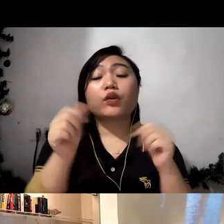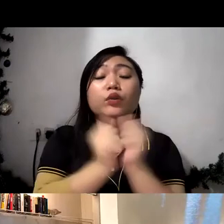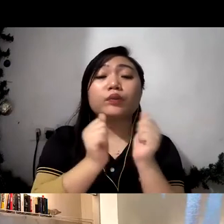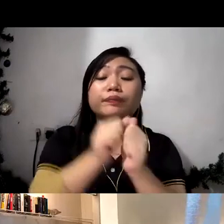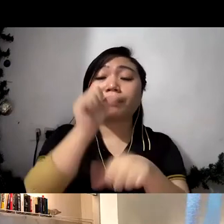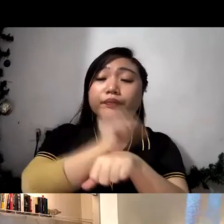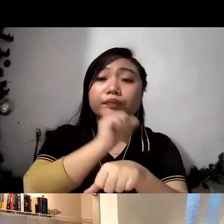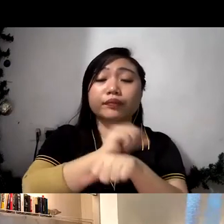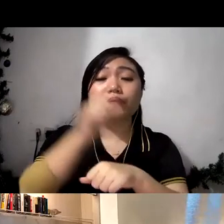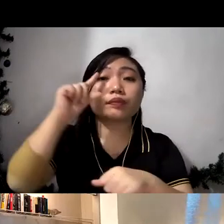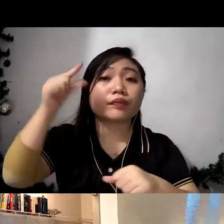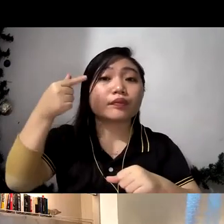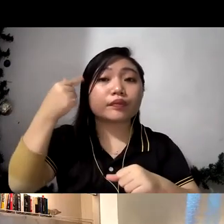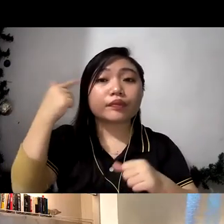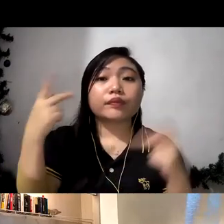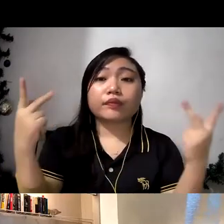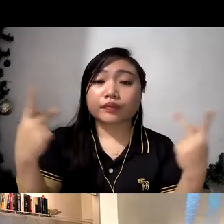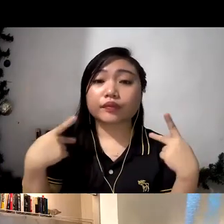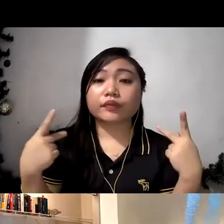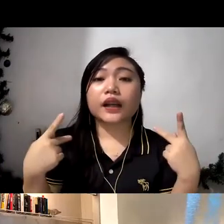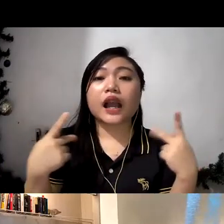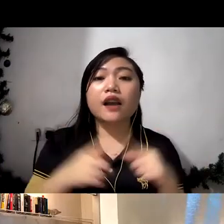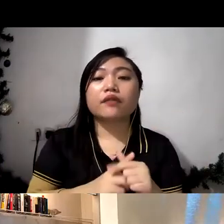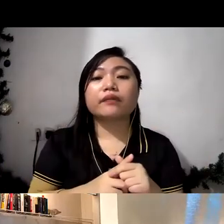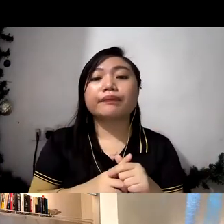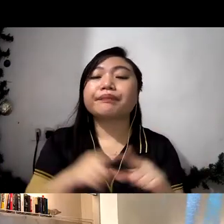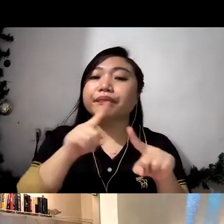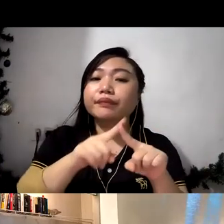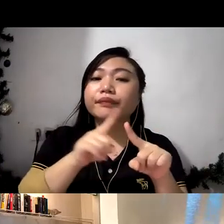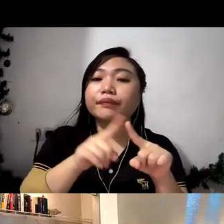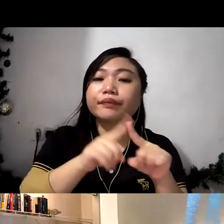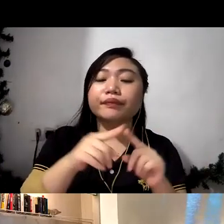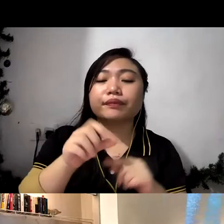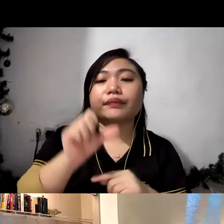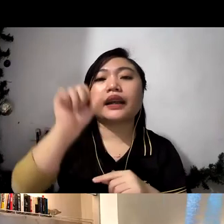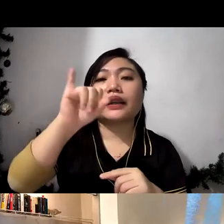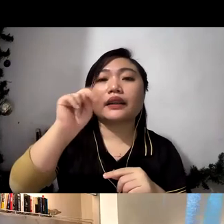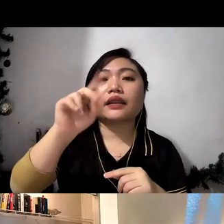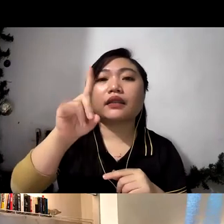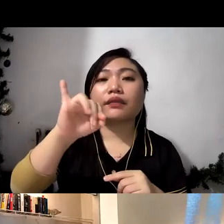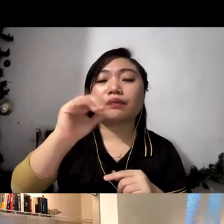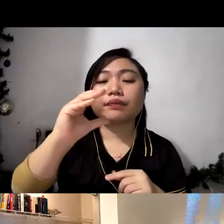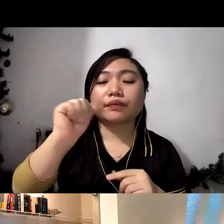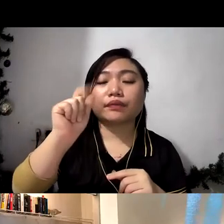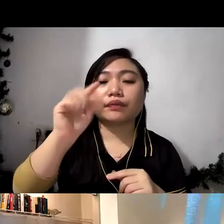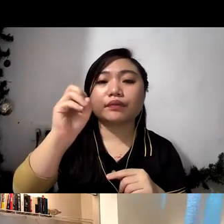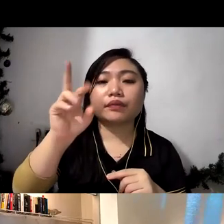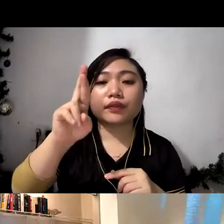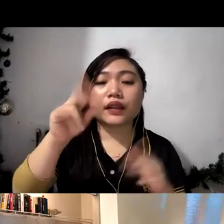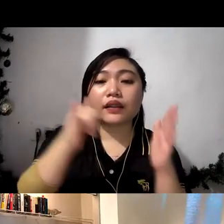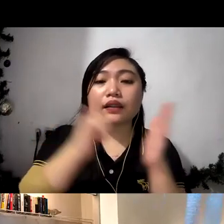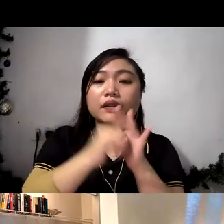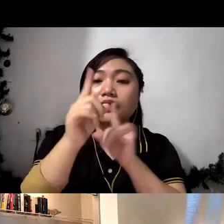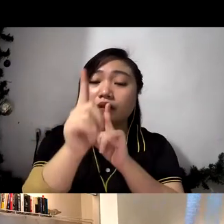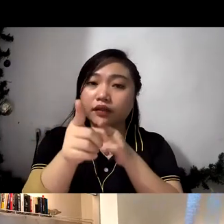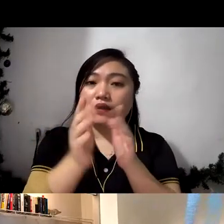Meron pong mga specific indicators, no? Depende sa inyong mandate, na tinutugunan ang inyong